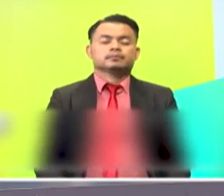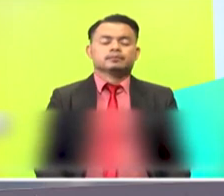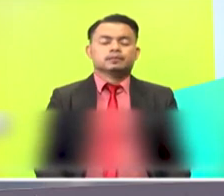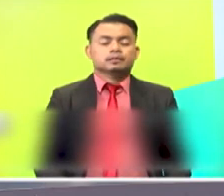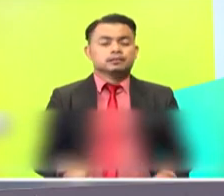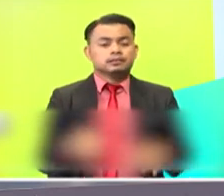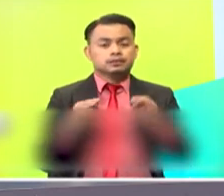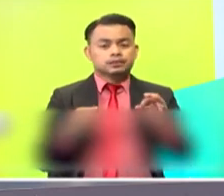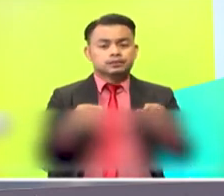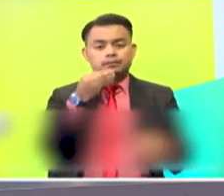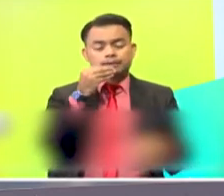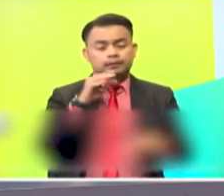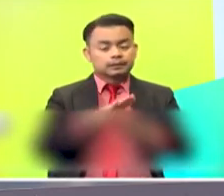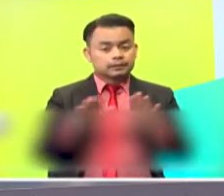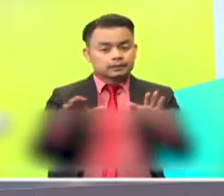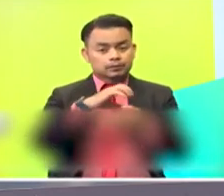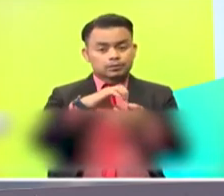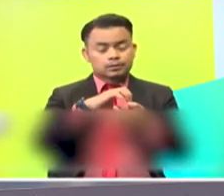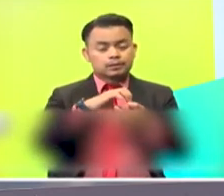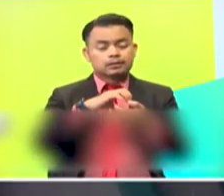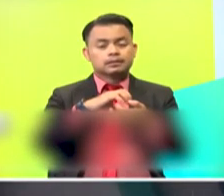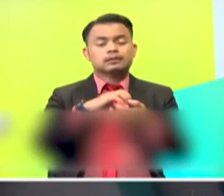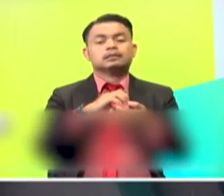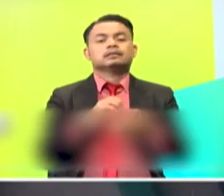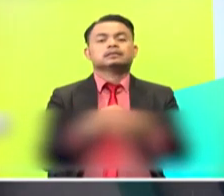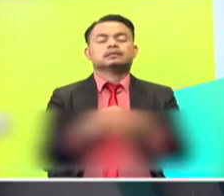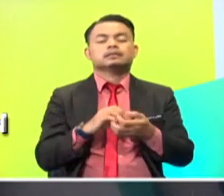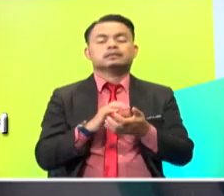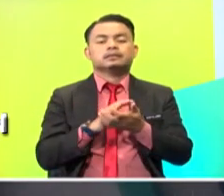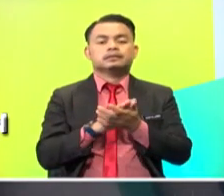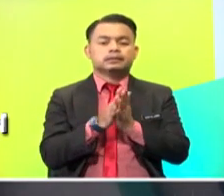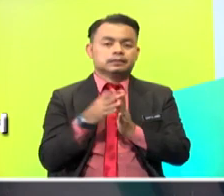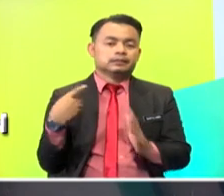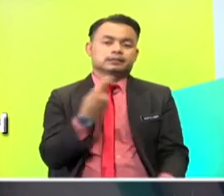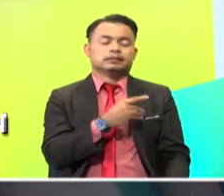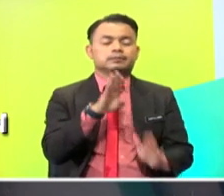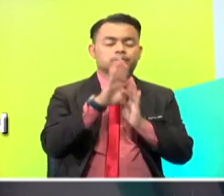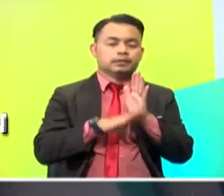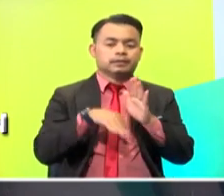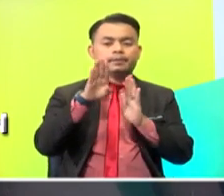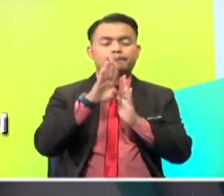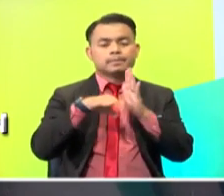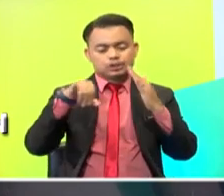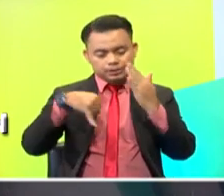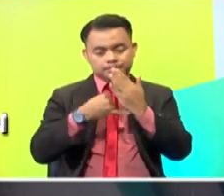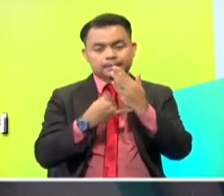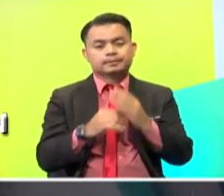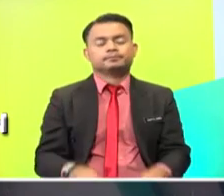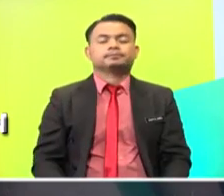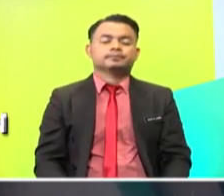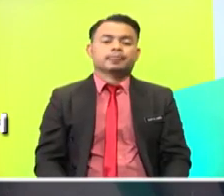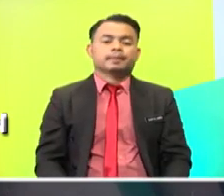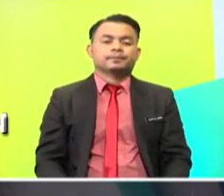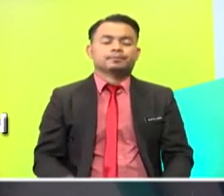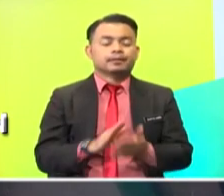Rossa make kita menyalakan pembaca shirazy rajanya itulah kepentingan yyuio